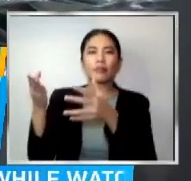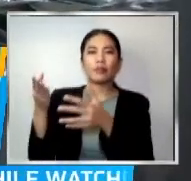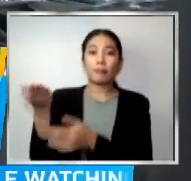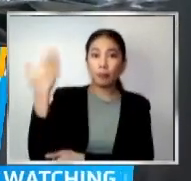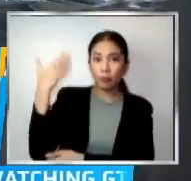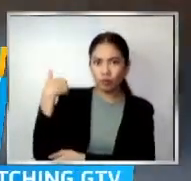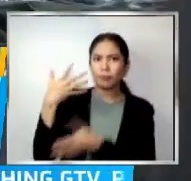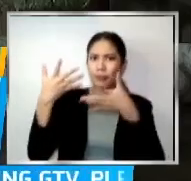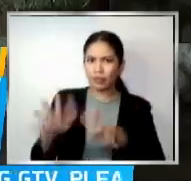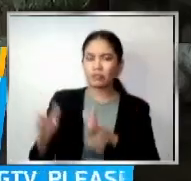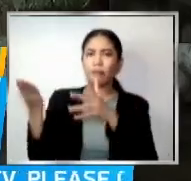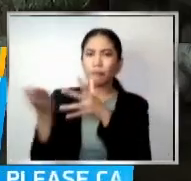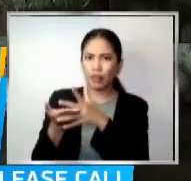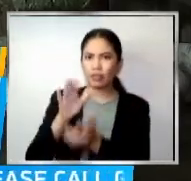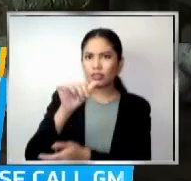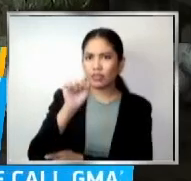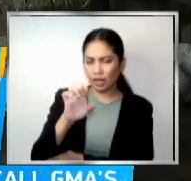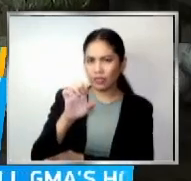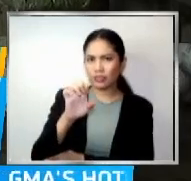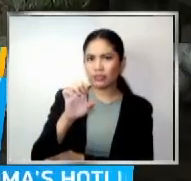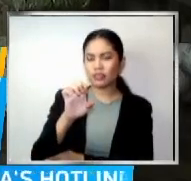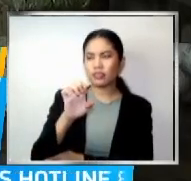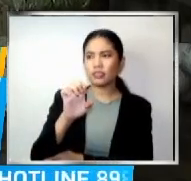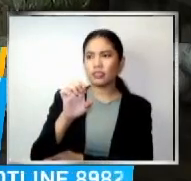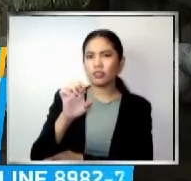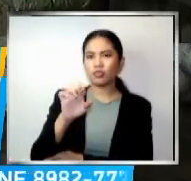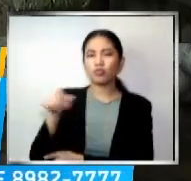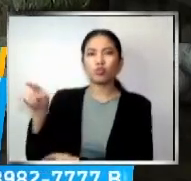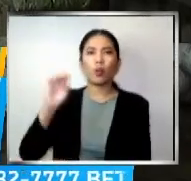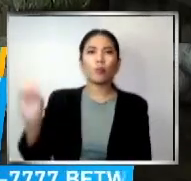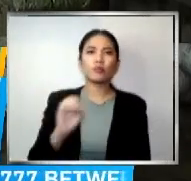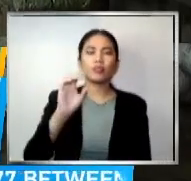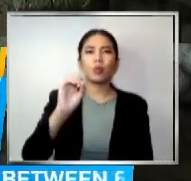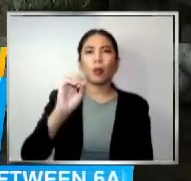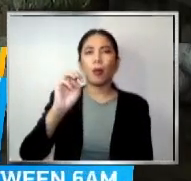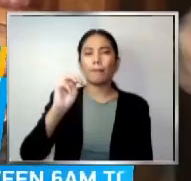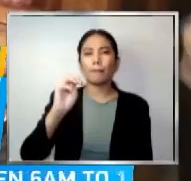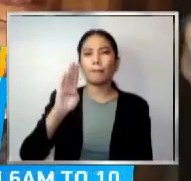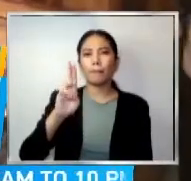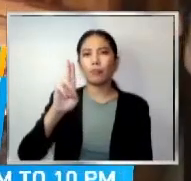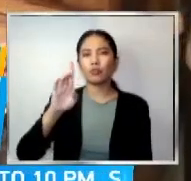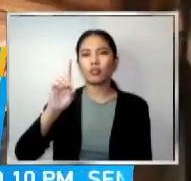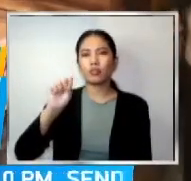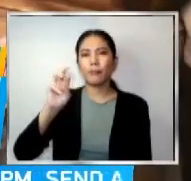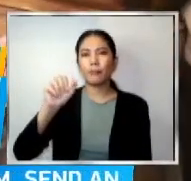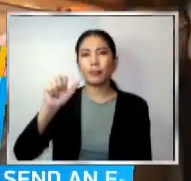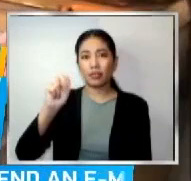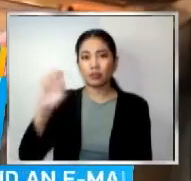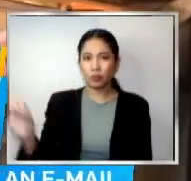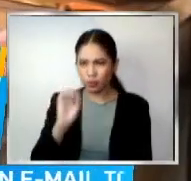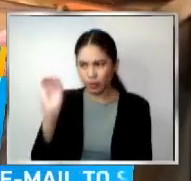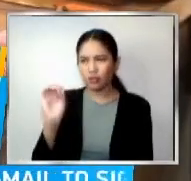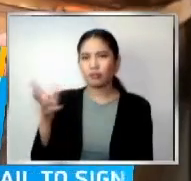Secretary Dal at iba pang public official sa ombudsman sa issue ng kapabayaan sa nangyari sa kanya sa industriya.